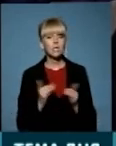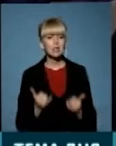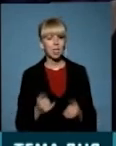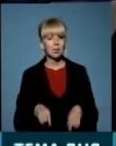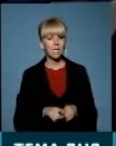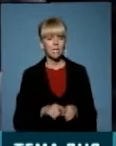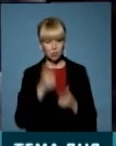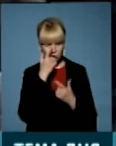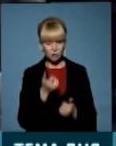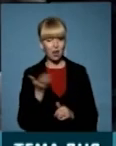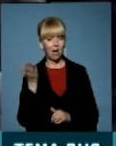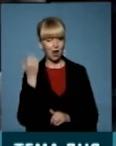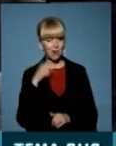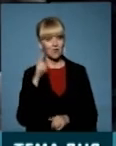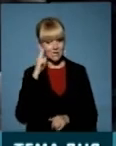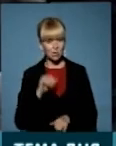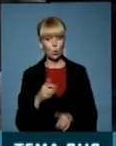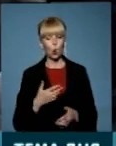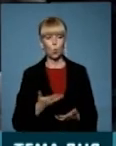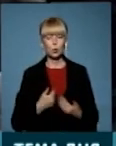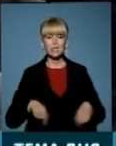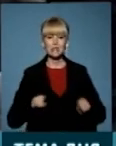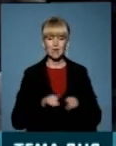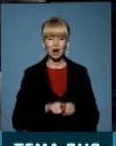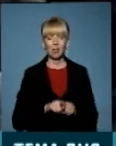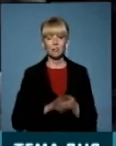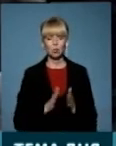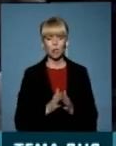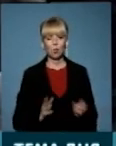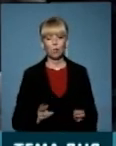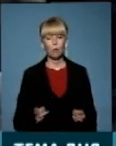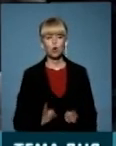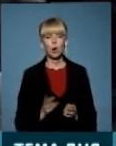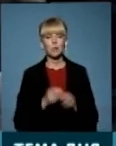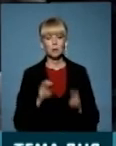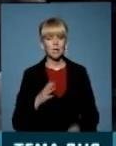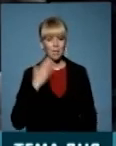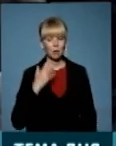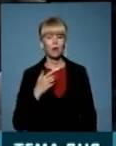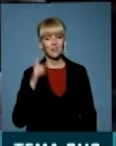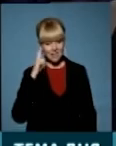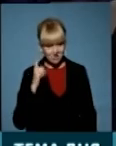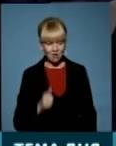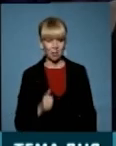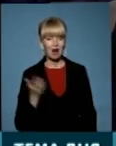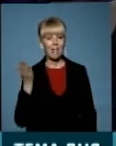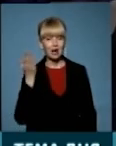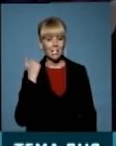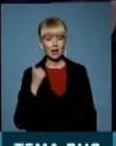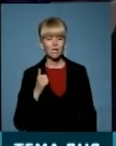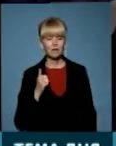такі приписи? Тобто раніше ви не знали, що у нас така ситуація з пожежною безпекою на Буковині? Звичайно, знали. Раніше був